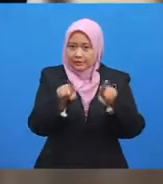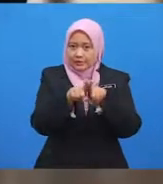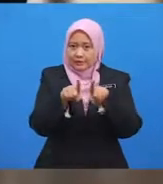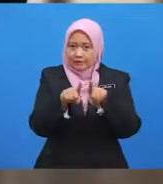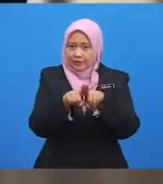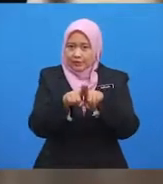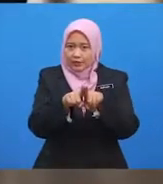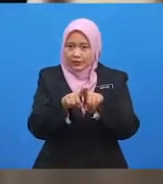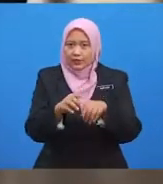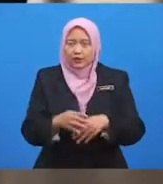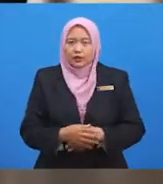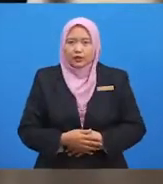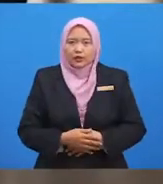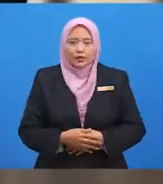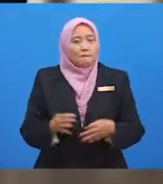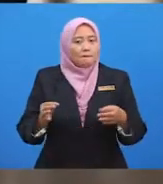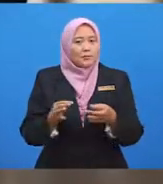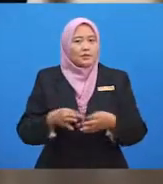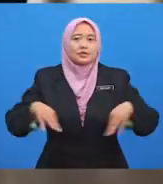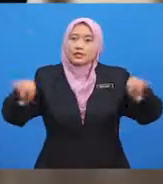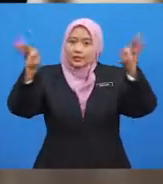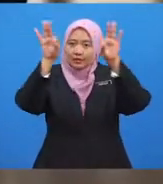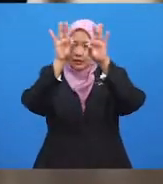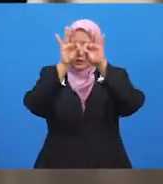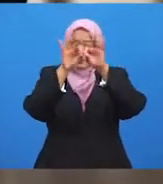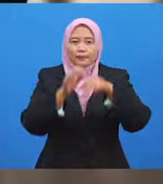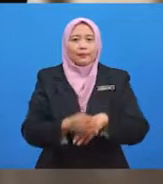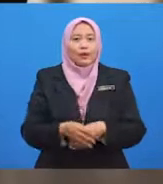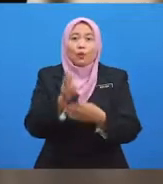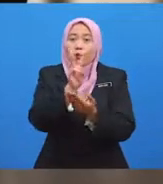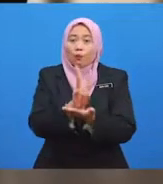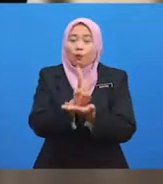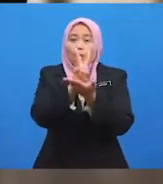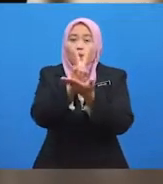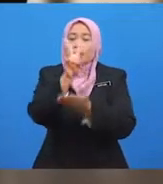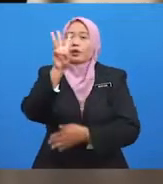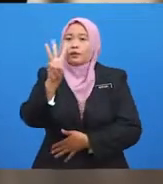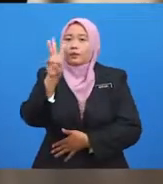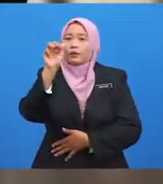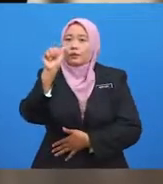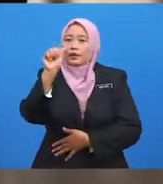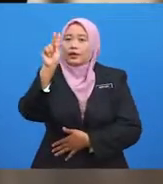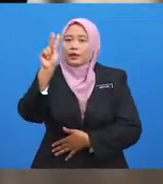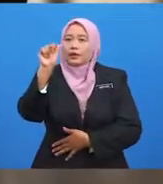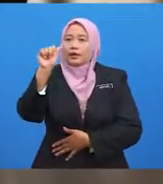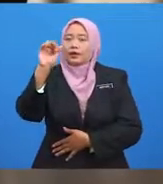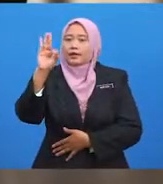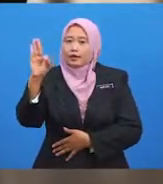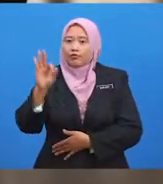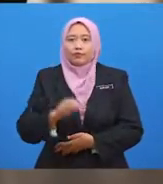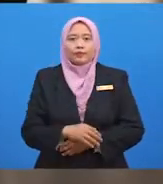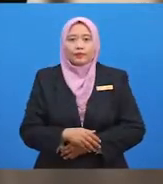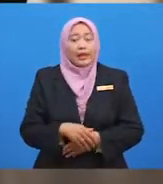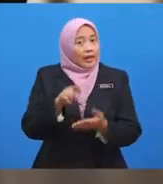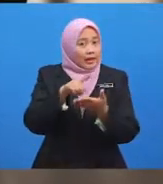ke-33 gambar ini bercerita tentang wakaf up sebenarnya wakaf ini